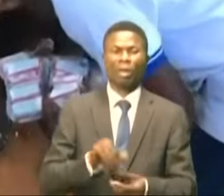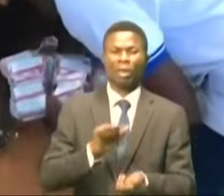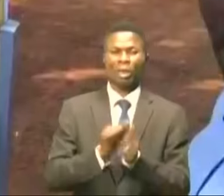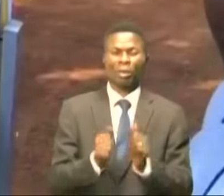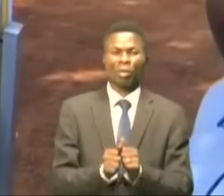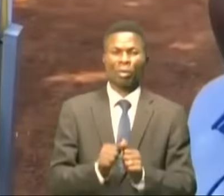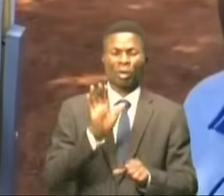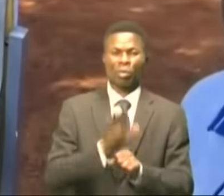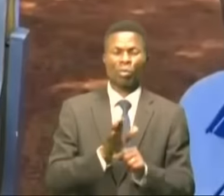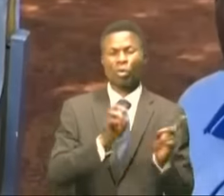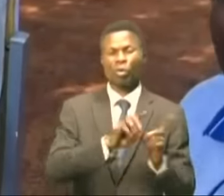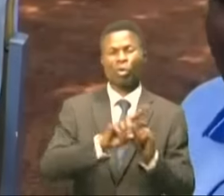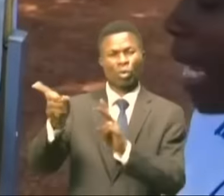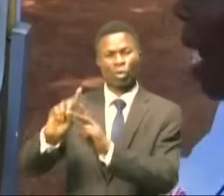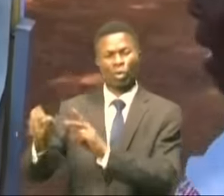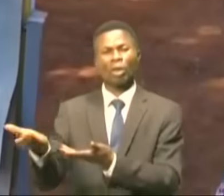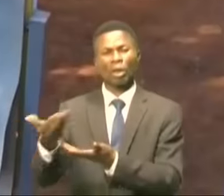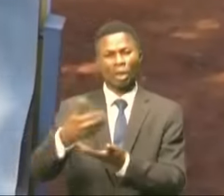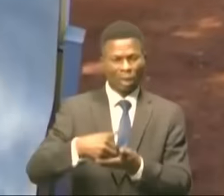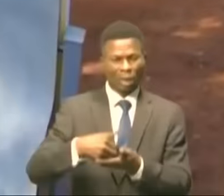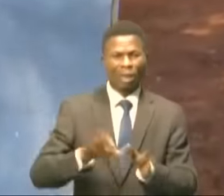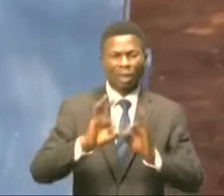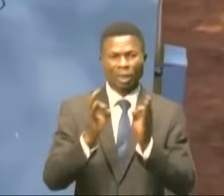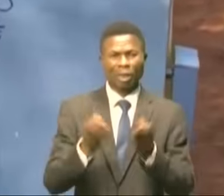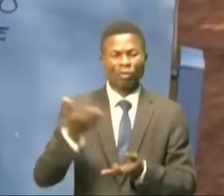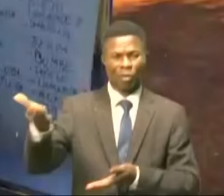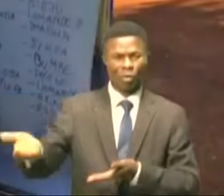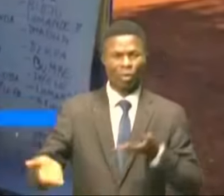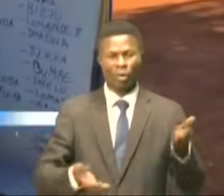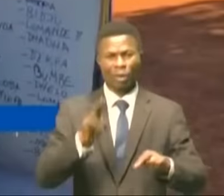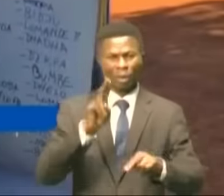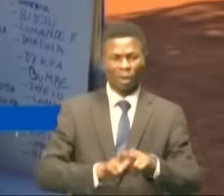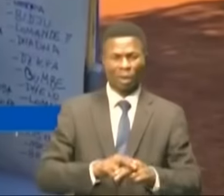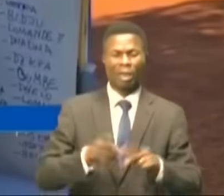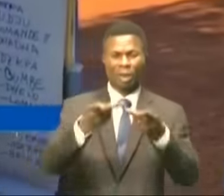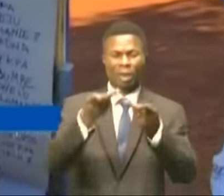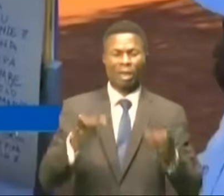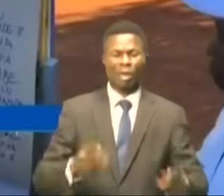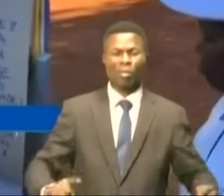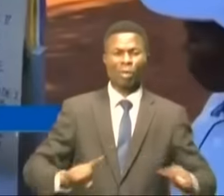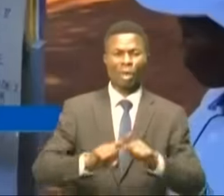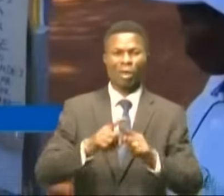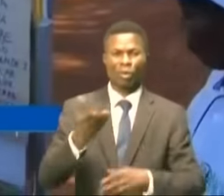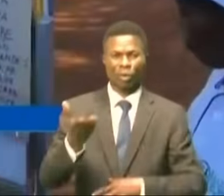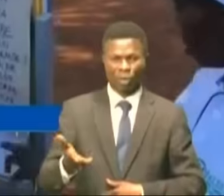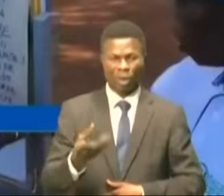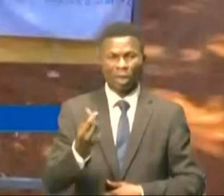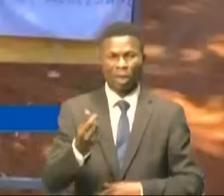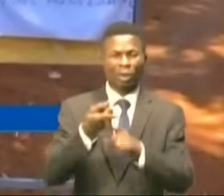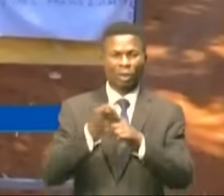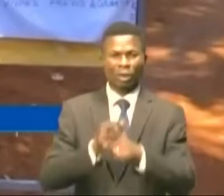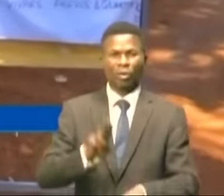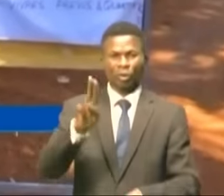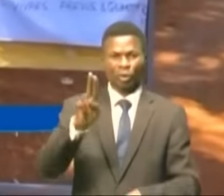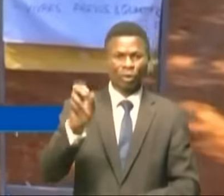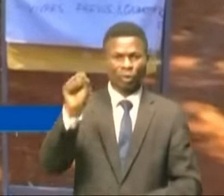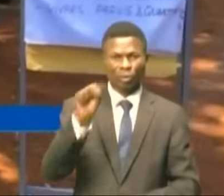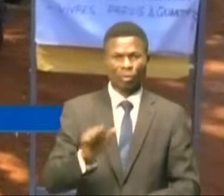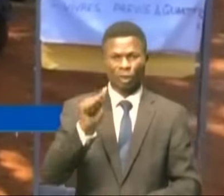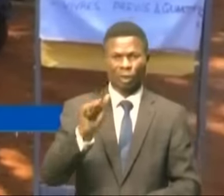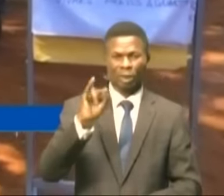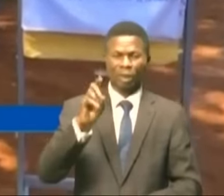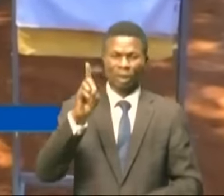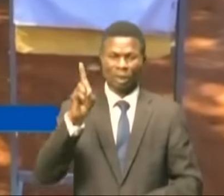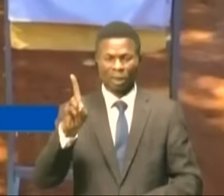personnes déplacées, les retournées et les familles d'accueil vivant dans les zones à conflit. Financée par l'USAID, ALDI